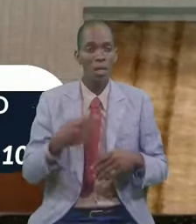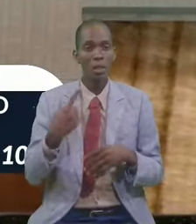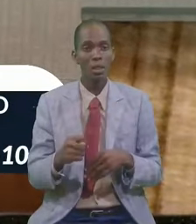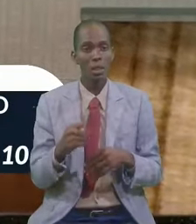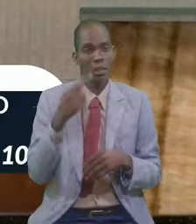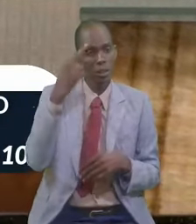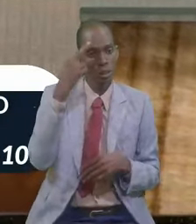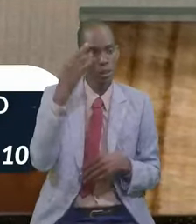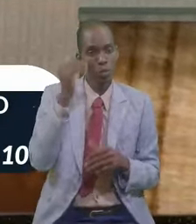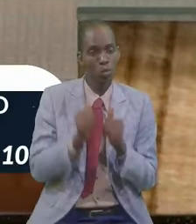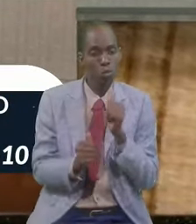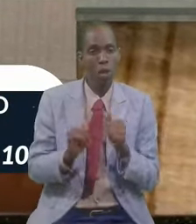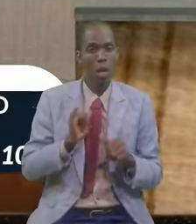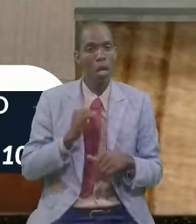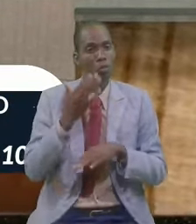J'examinais la cause de